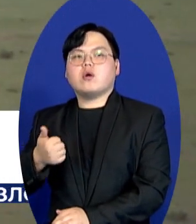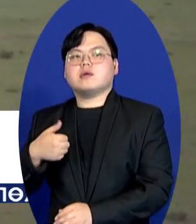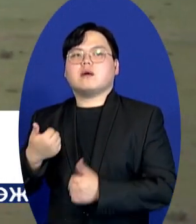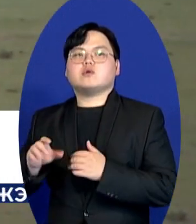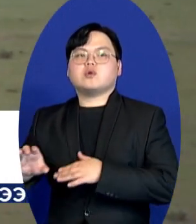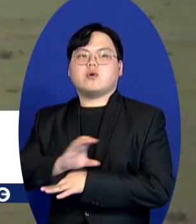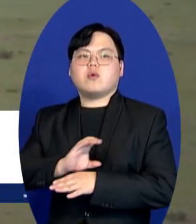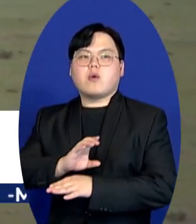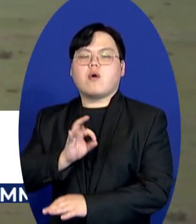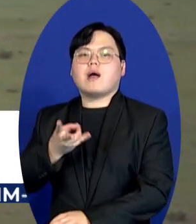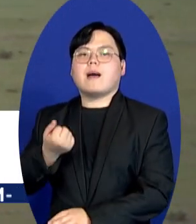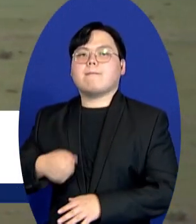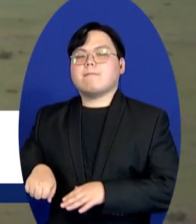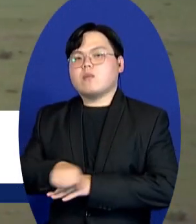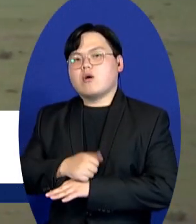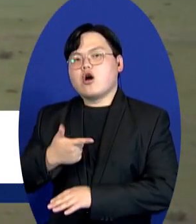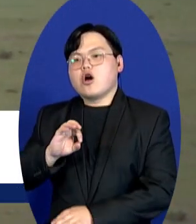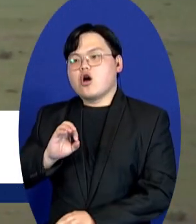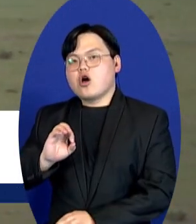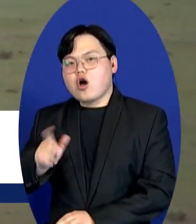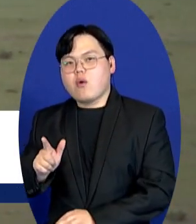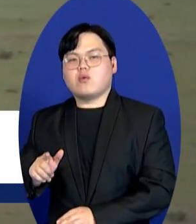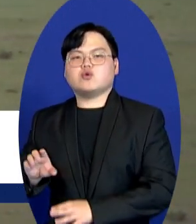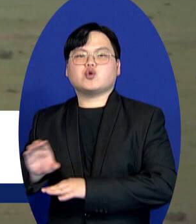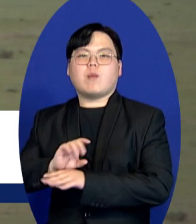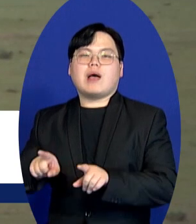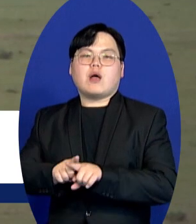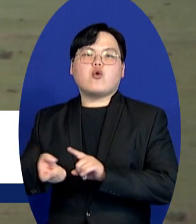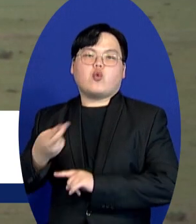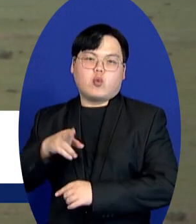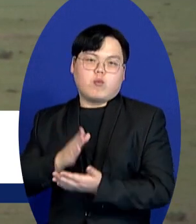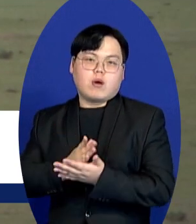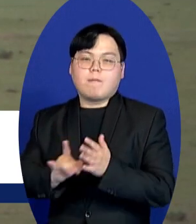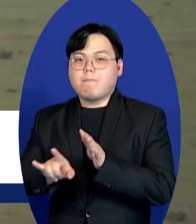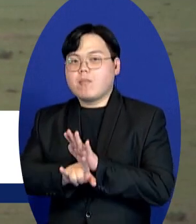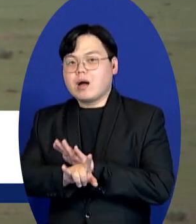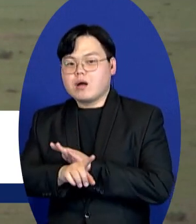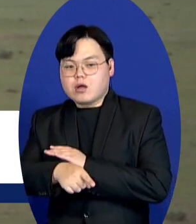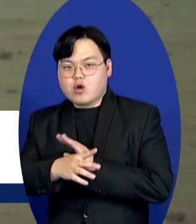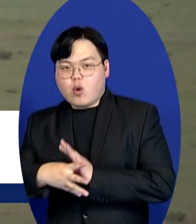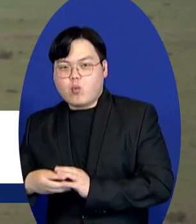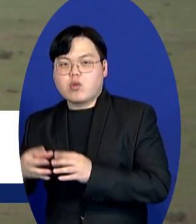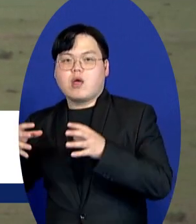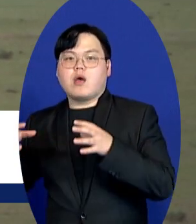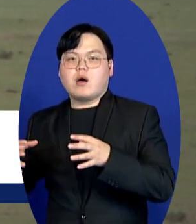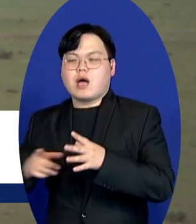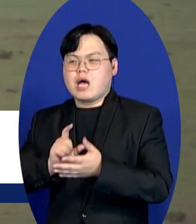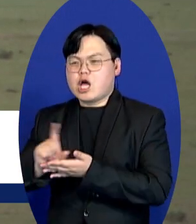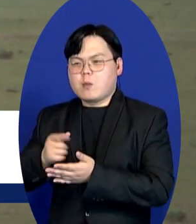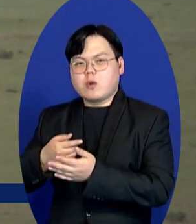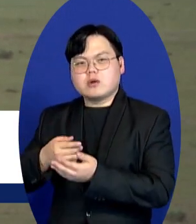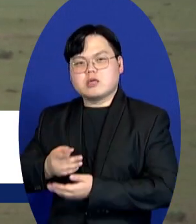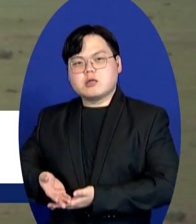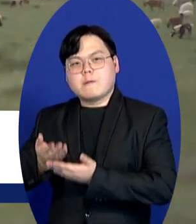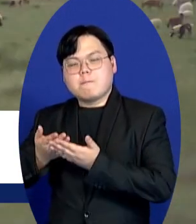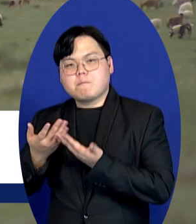аймгийн урд талын говийн сумдууд ч хүнд нөхцөл байдалтай байна. Энэ үед малын гаралтай бүтээгдэхүүний экспортыг дэмжиж малын үнийг доктортой ойлгох